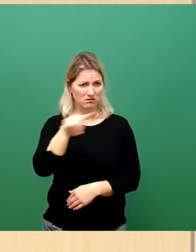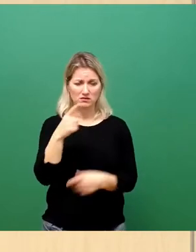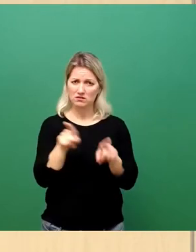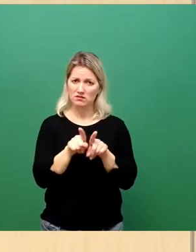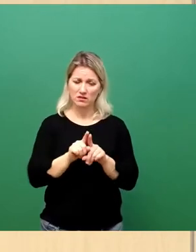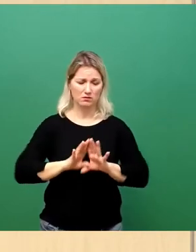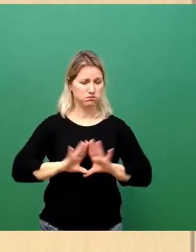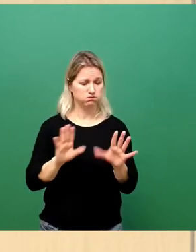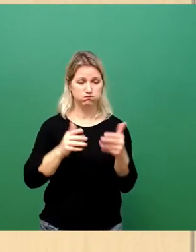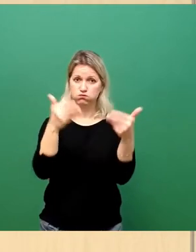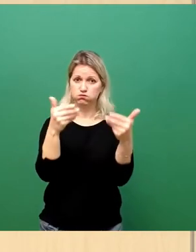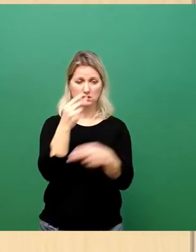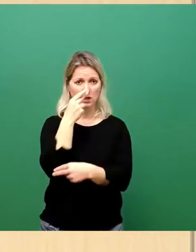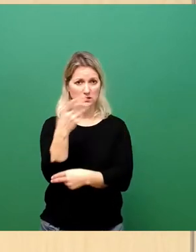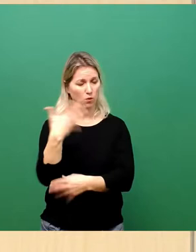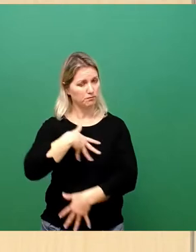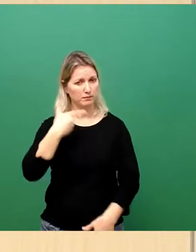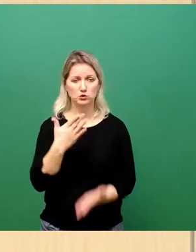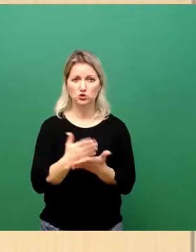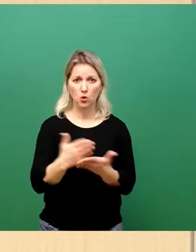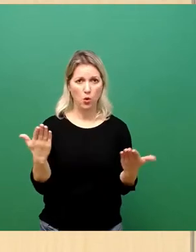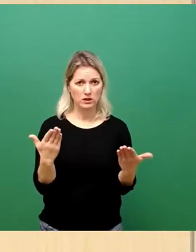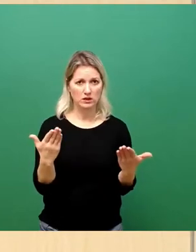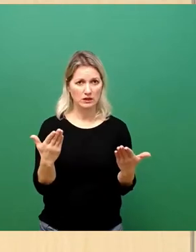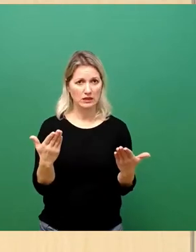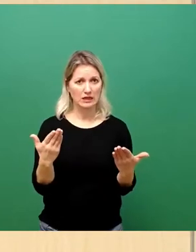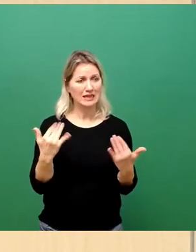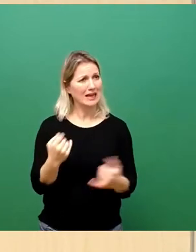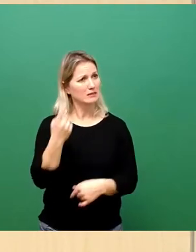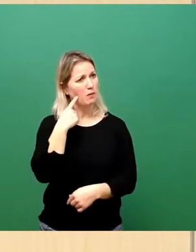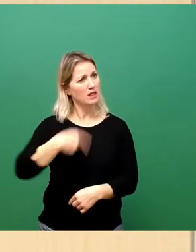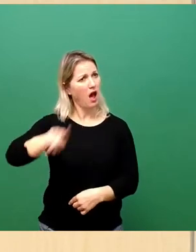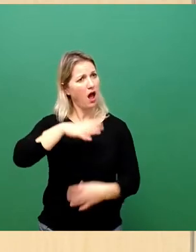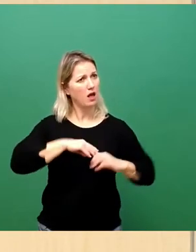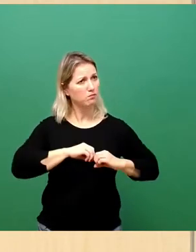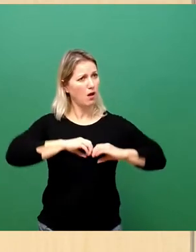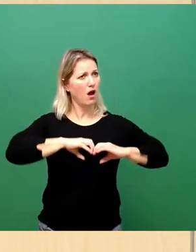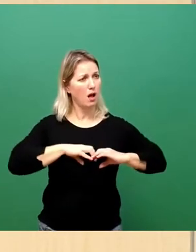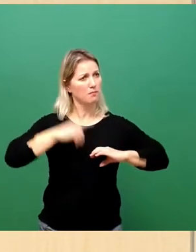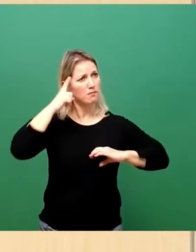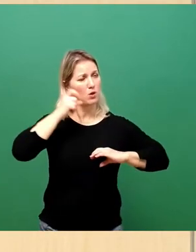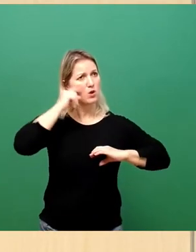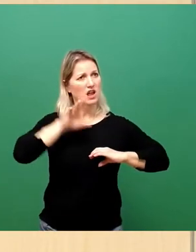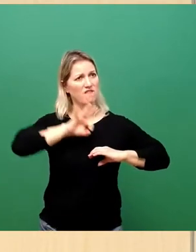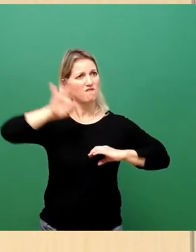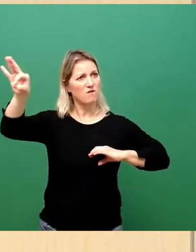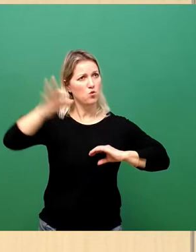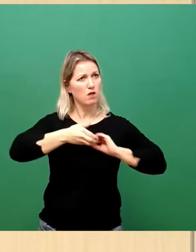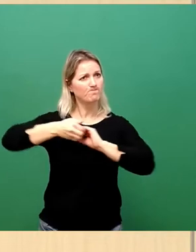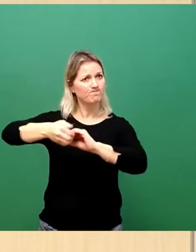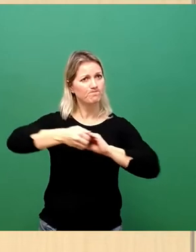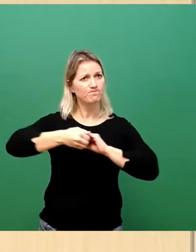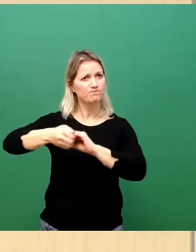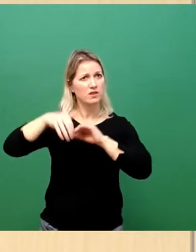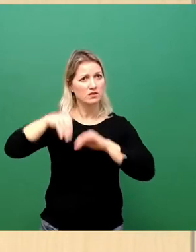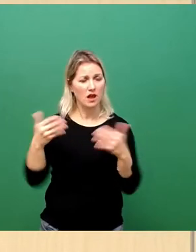gemeinsam unsere Herzen, die jetzt gerade voller Solidarität für die Ukrainerinnen und die Ukrainer sind, für alle Menschen auf der